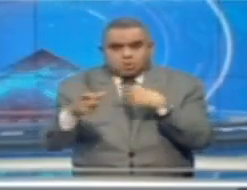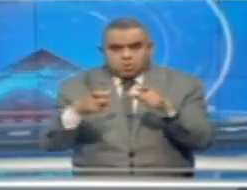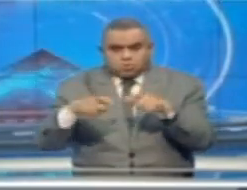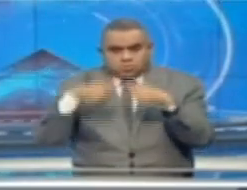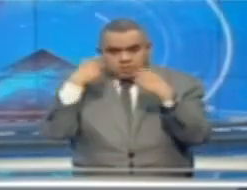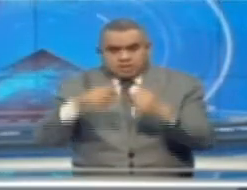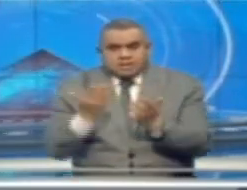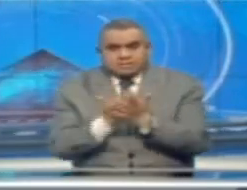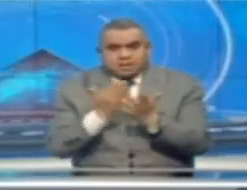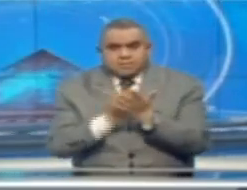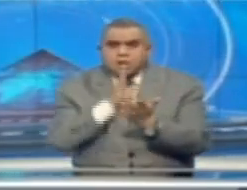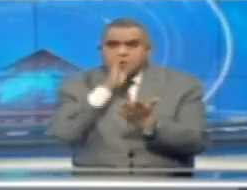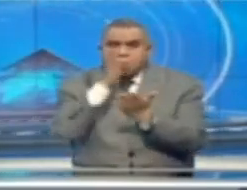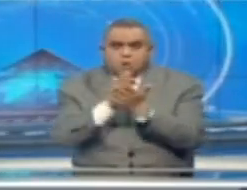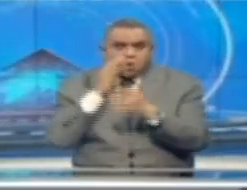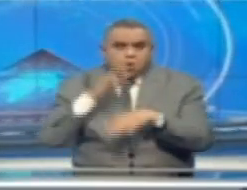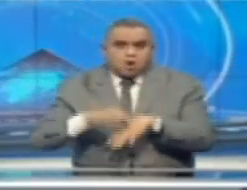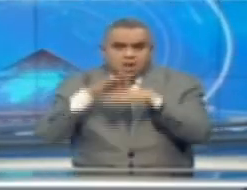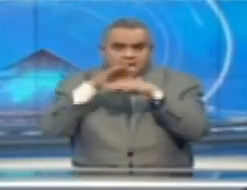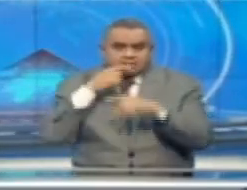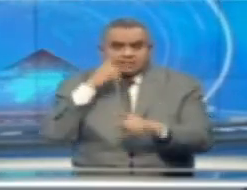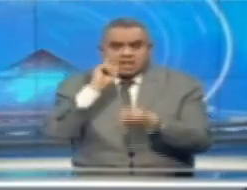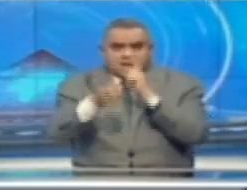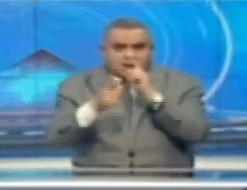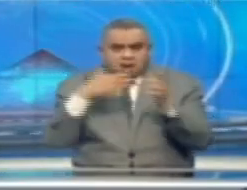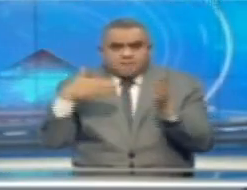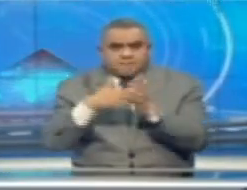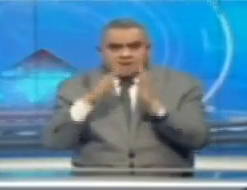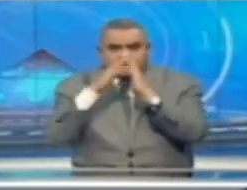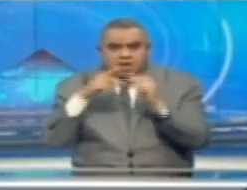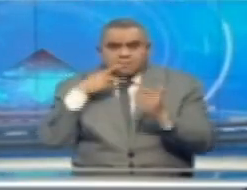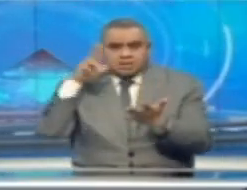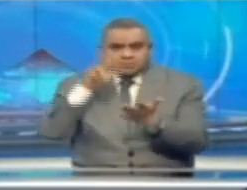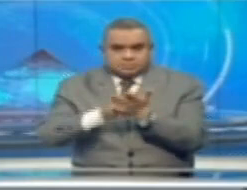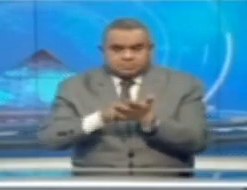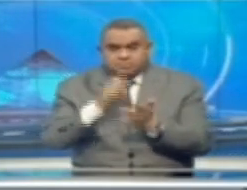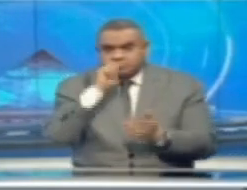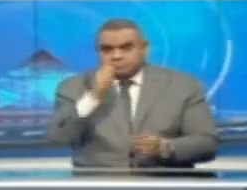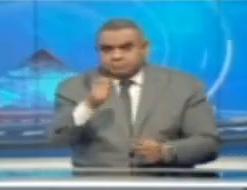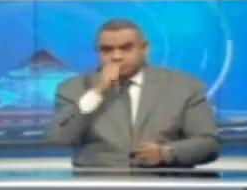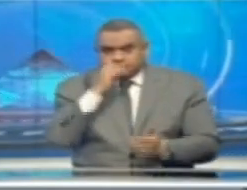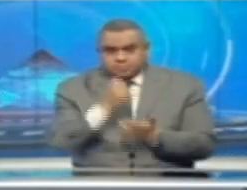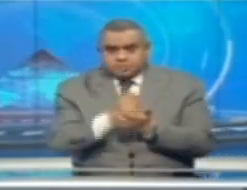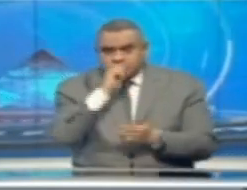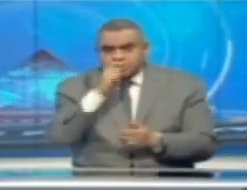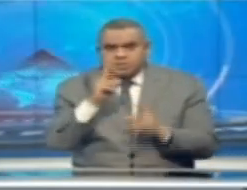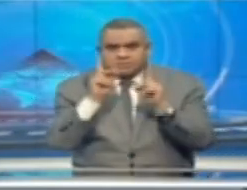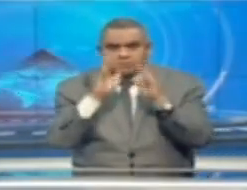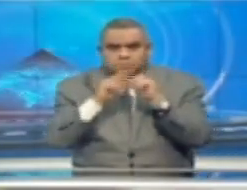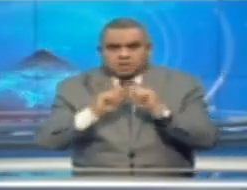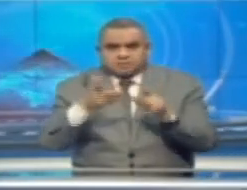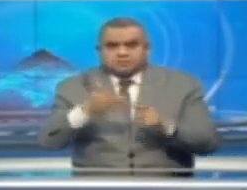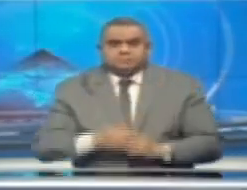لحقوق الإنسان التي أطلقتها مصر مؤخرا. عبد الله بركات، التلفزيون المصري.